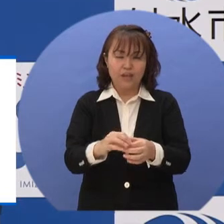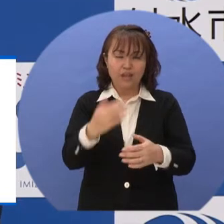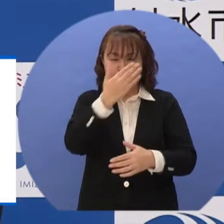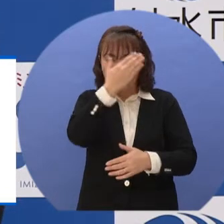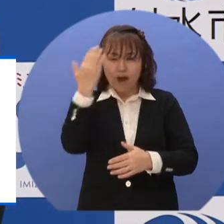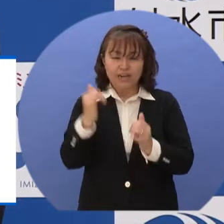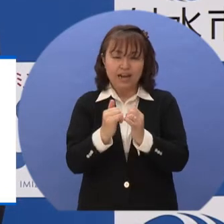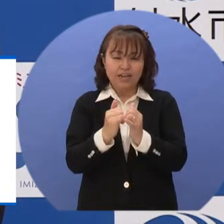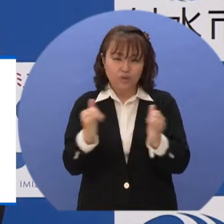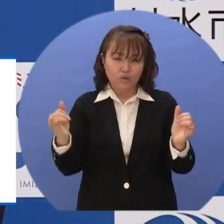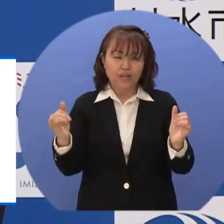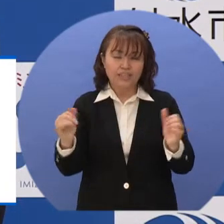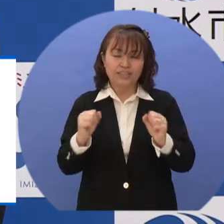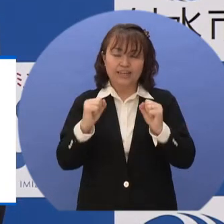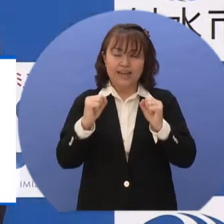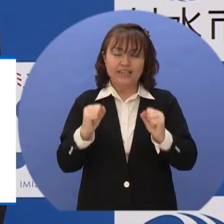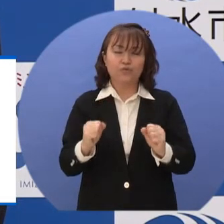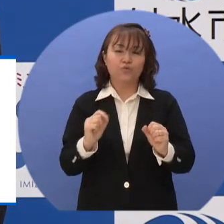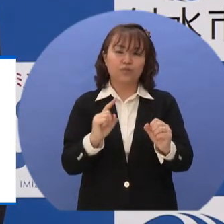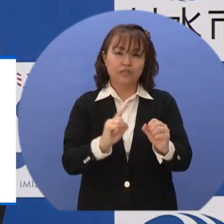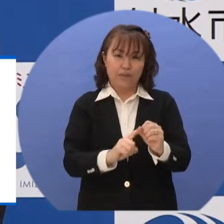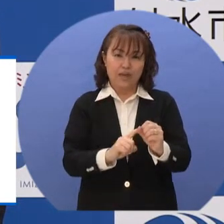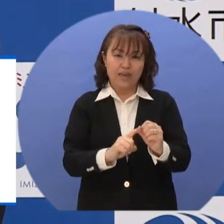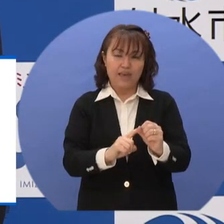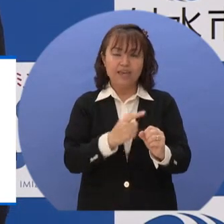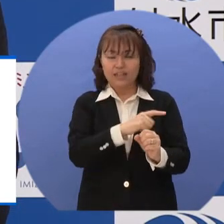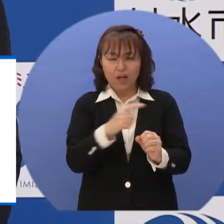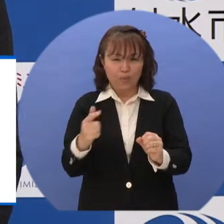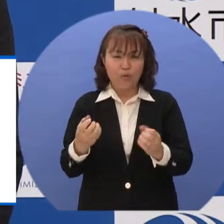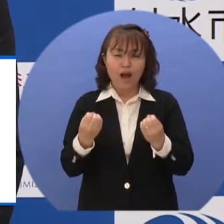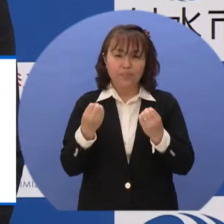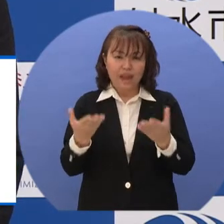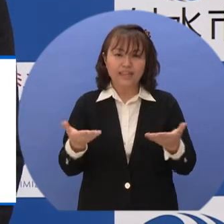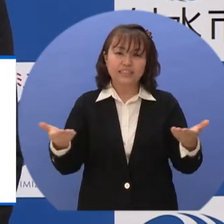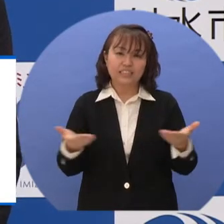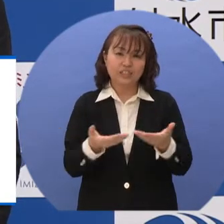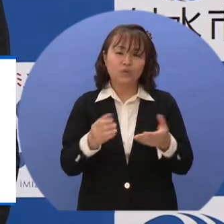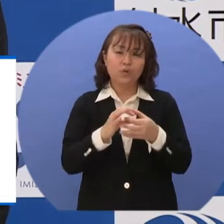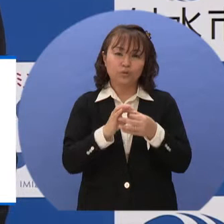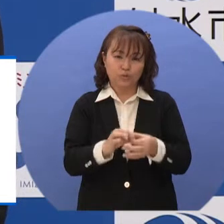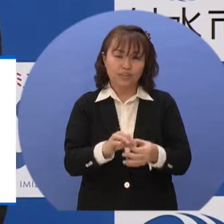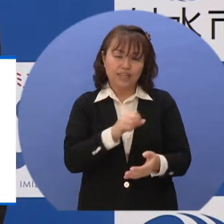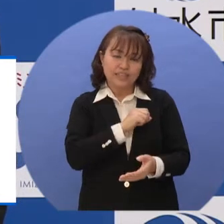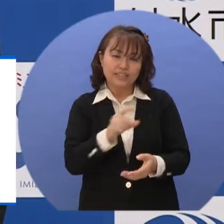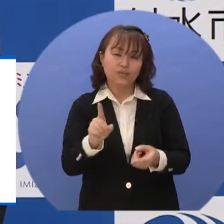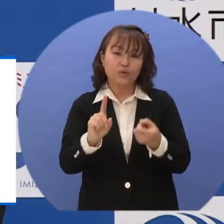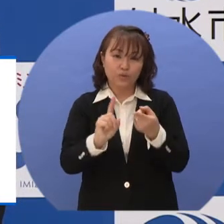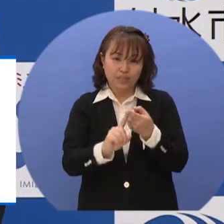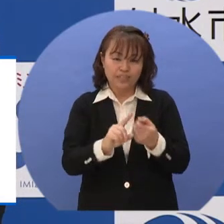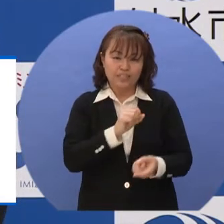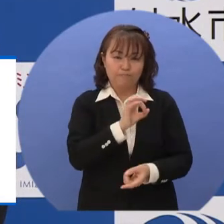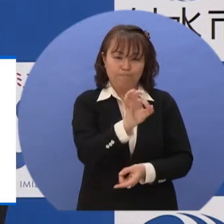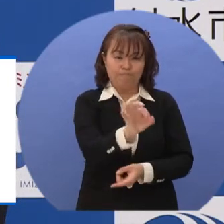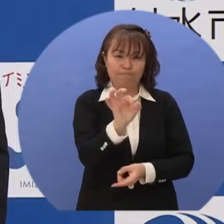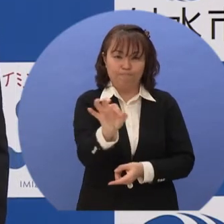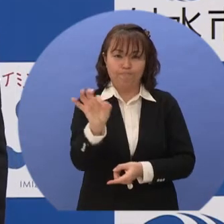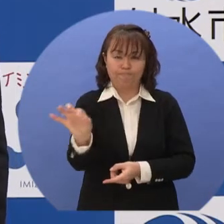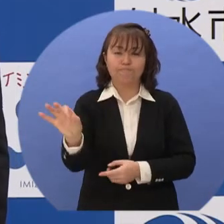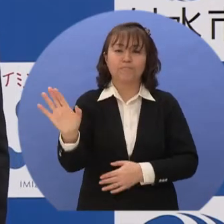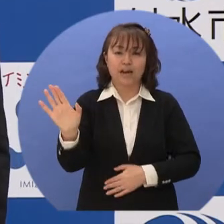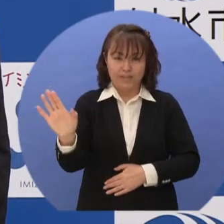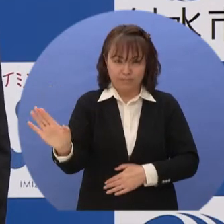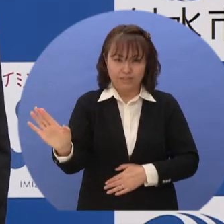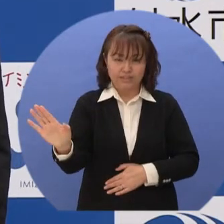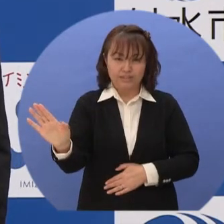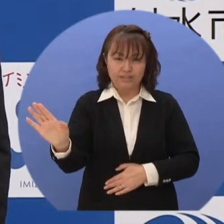いくえこういった新たな事業に対してえ積極的な予算配分をしておるところでありますまたあの同時